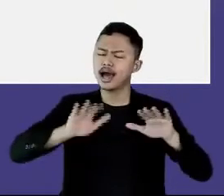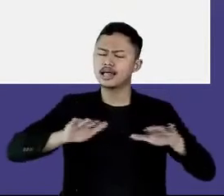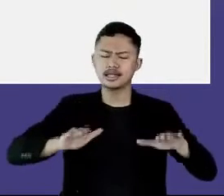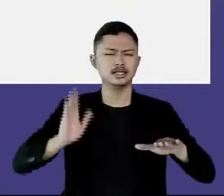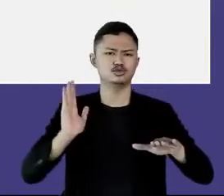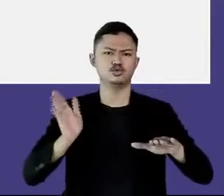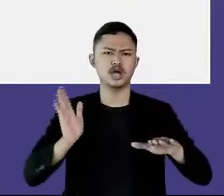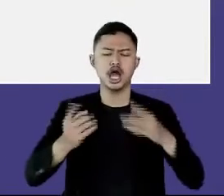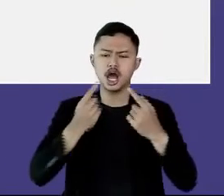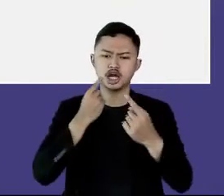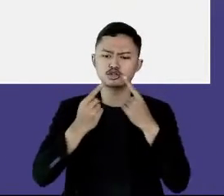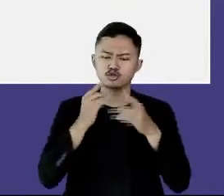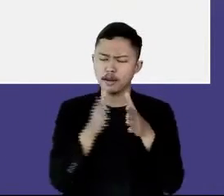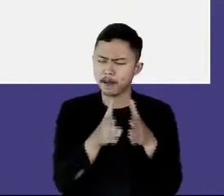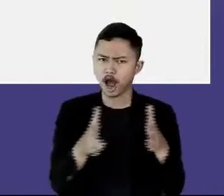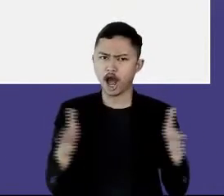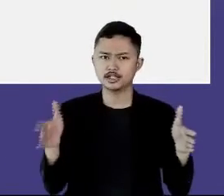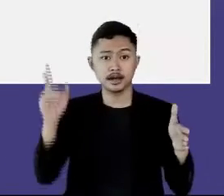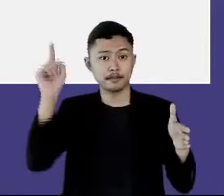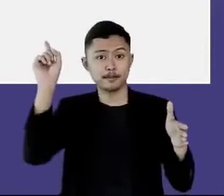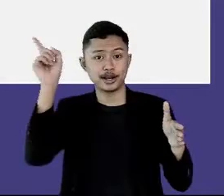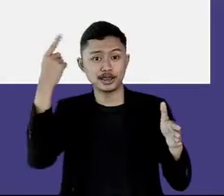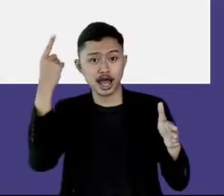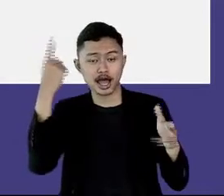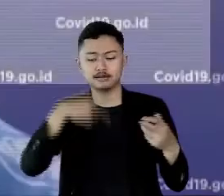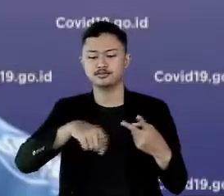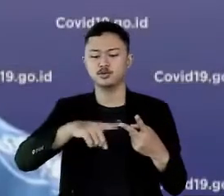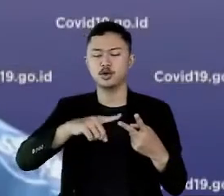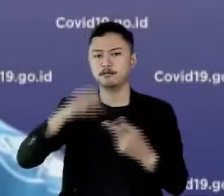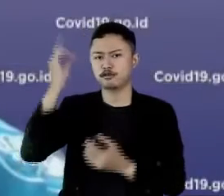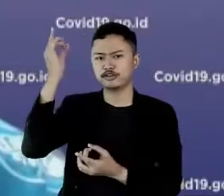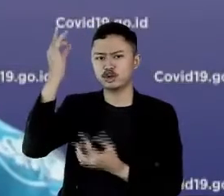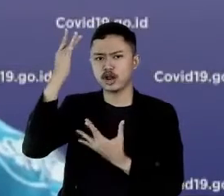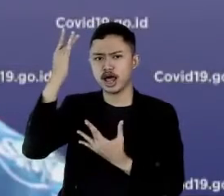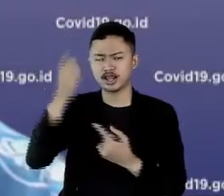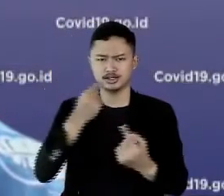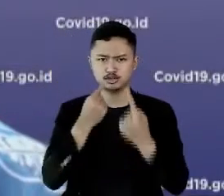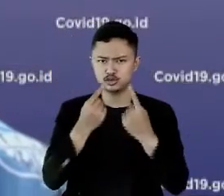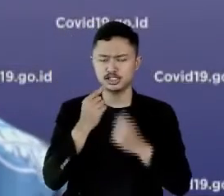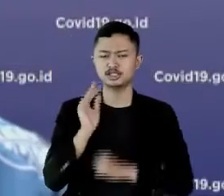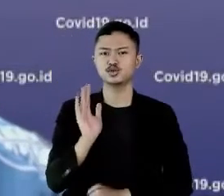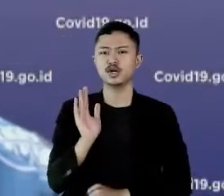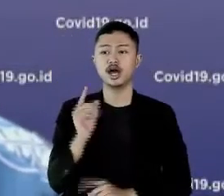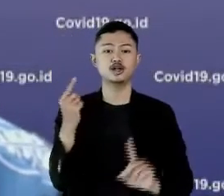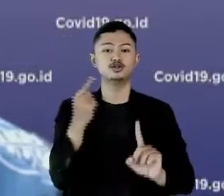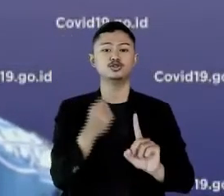sudah didiskusikan panjang lebar antara pemerintah dengan para ahli, ya, bagaimana supaya